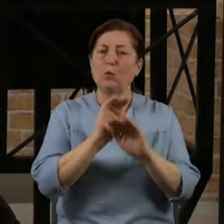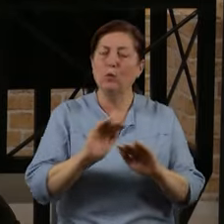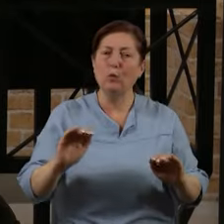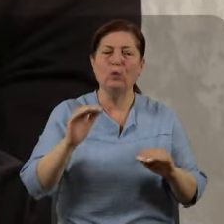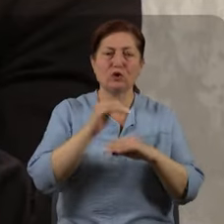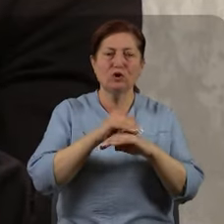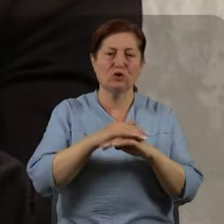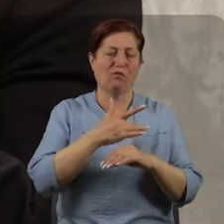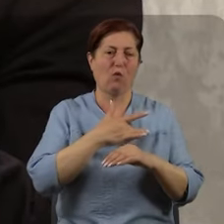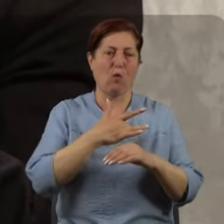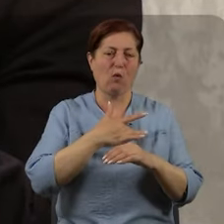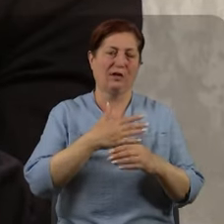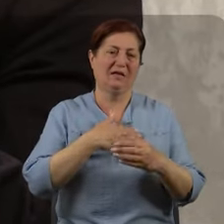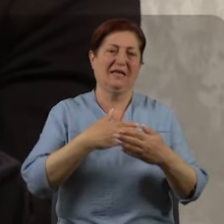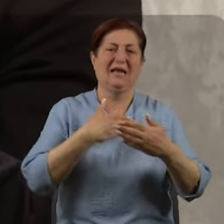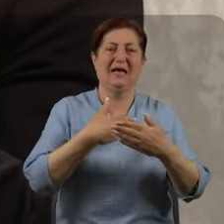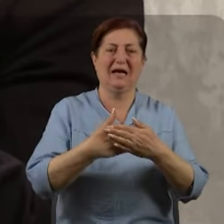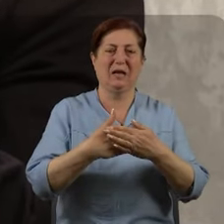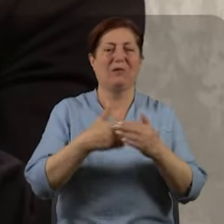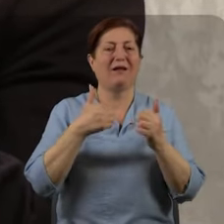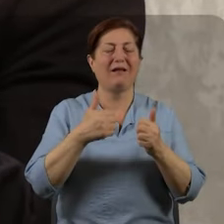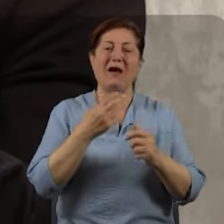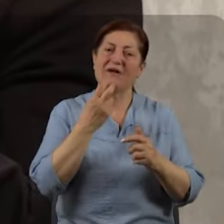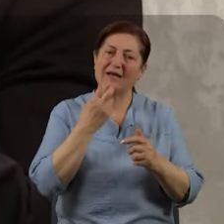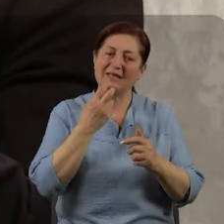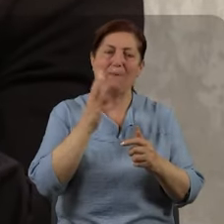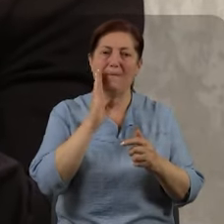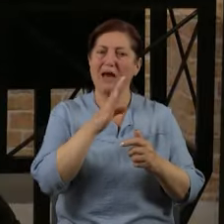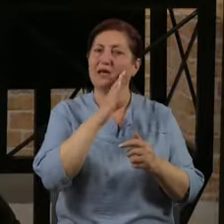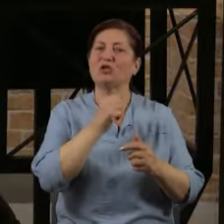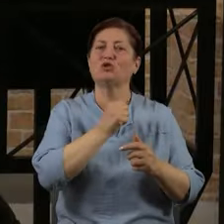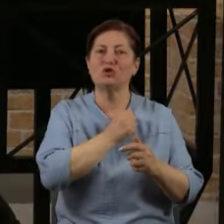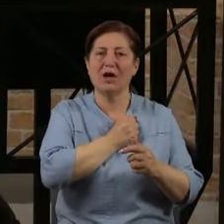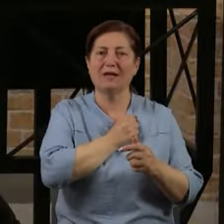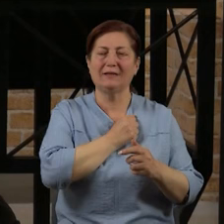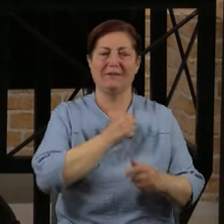համբուր տամ, սրտիդ կպնեմ, վառ կարոտով լամ ու խնդամ, մայրիկ ջան։ Դες եթե հիմա